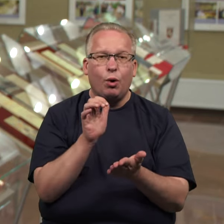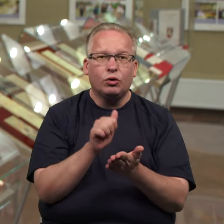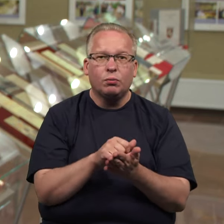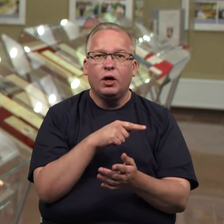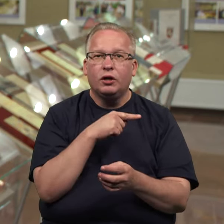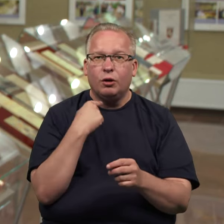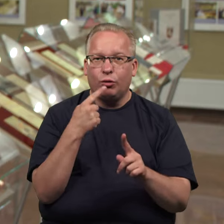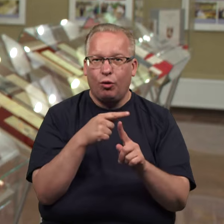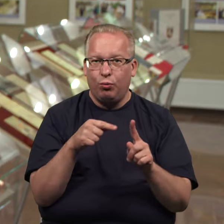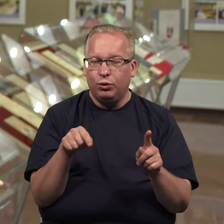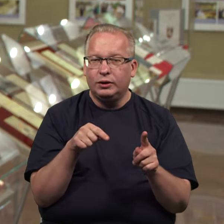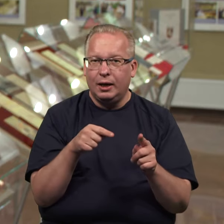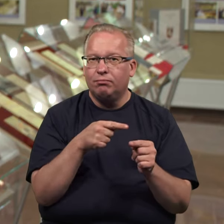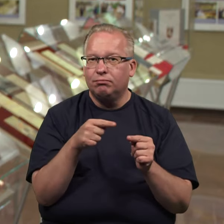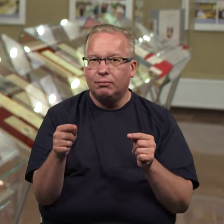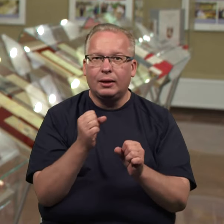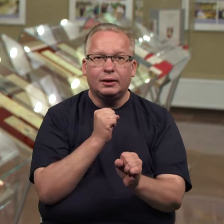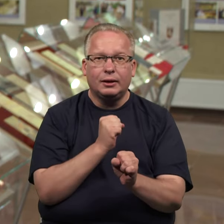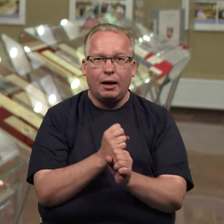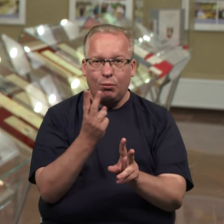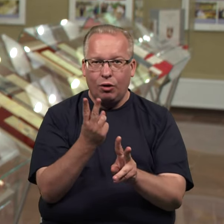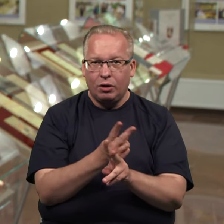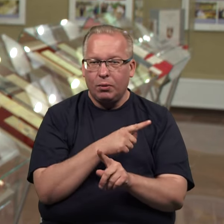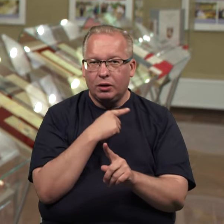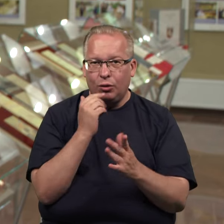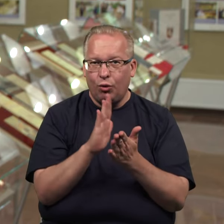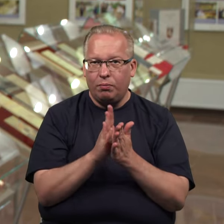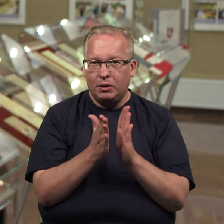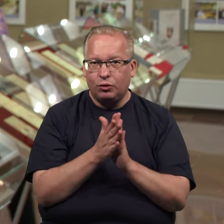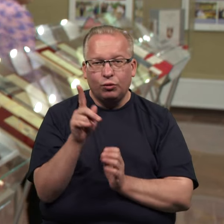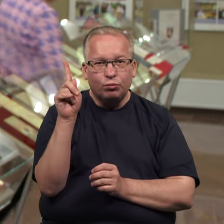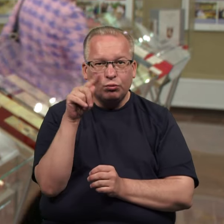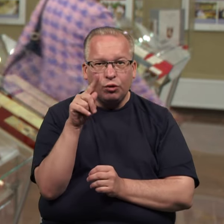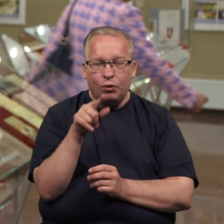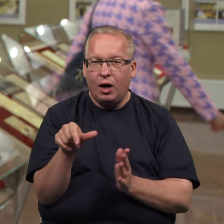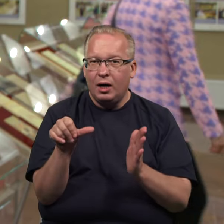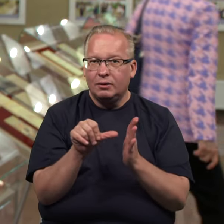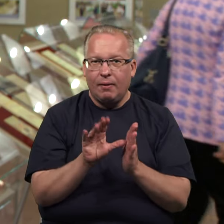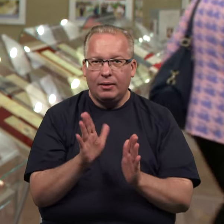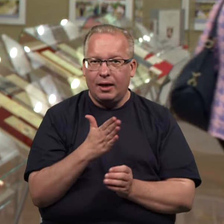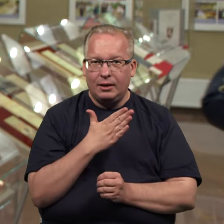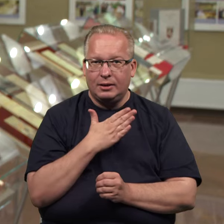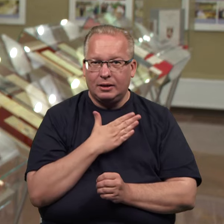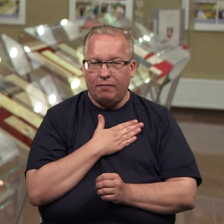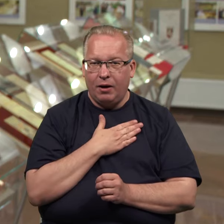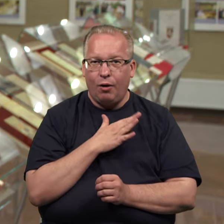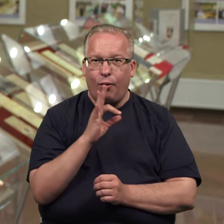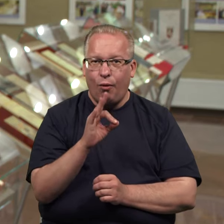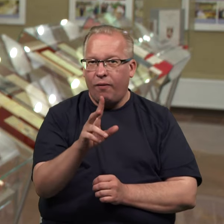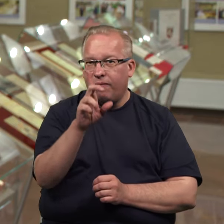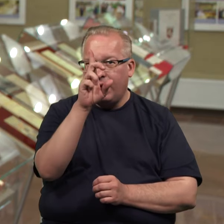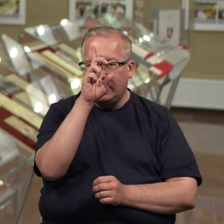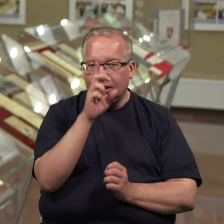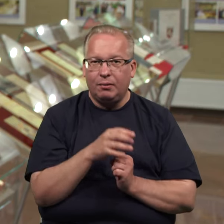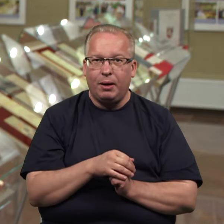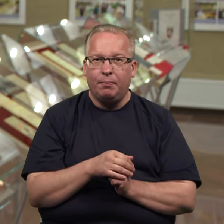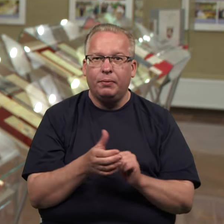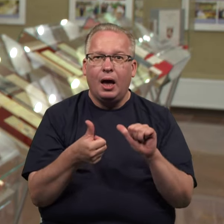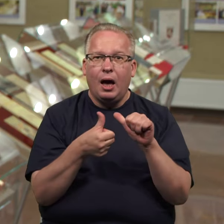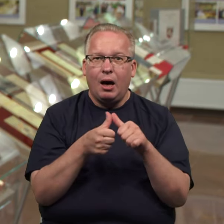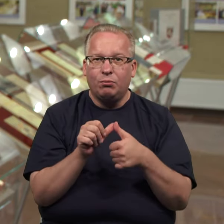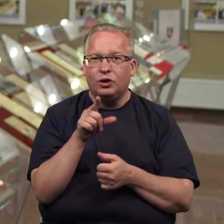pusę laiko. Ir tiek reikėdavo daug pasiruošti, žinoti, nes tu atstovauji ne save, atstovauji šaliai. Ir visą laiką